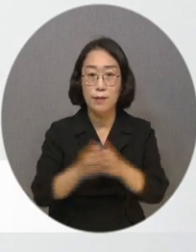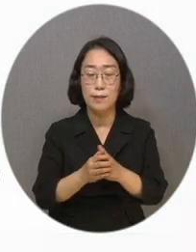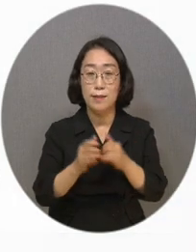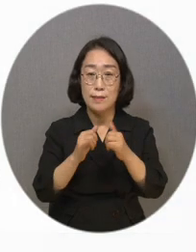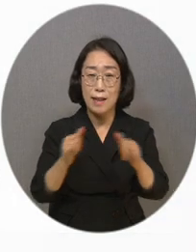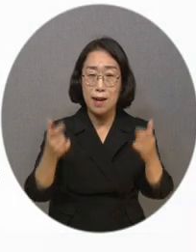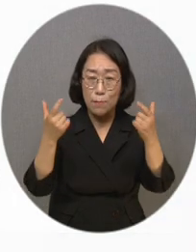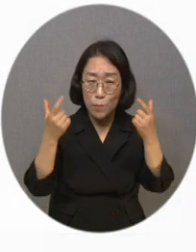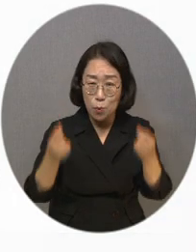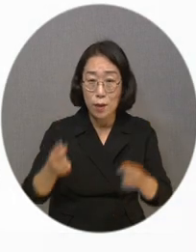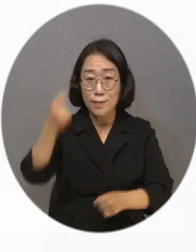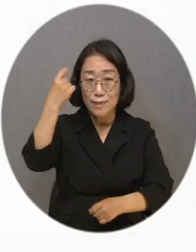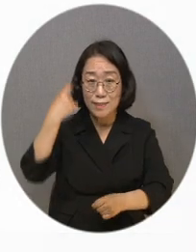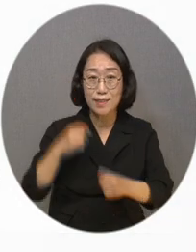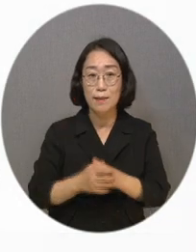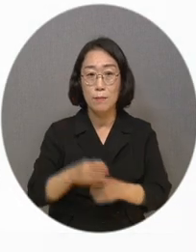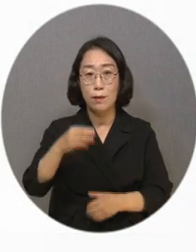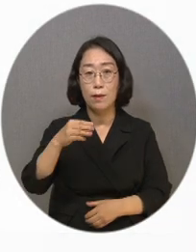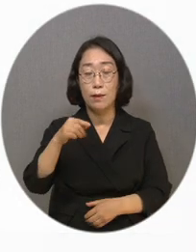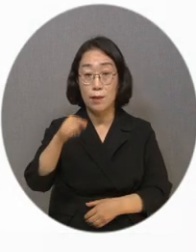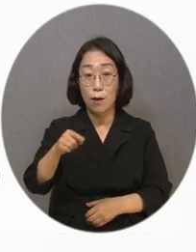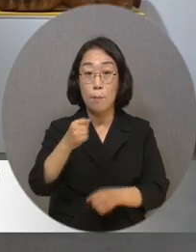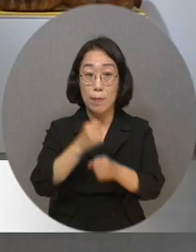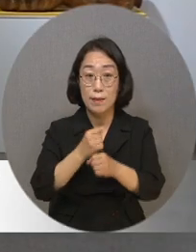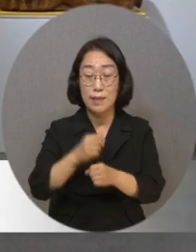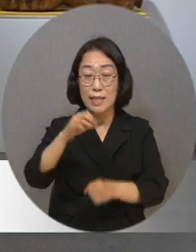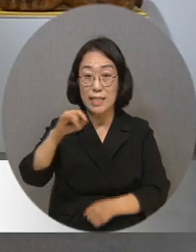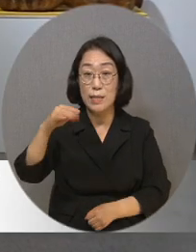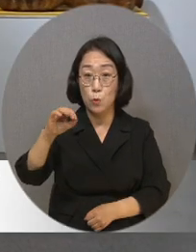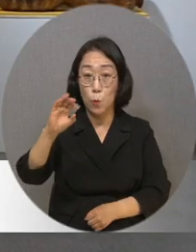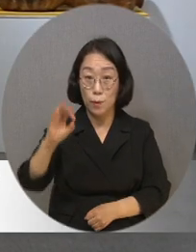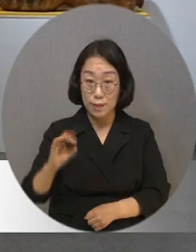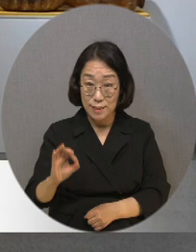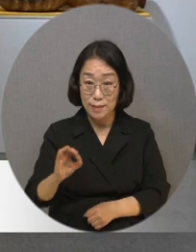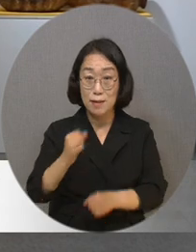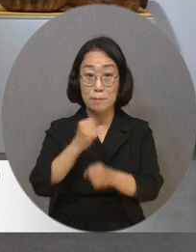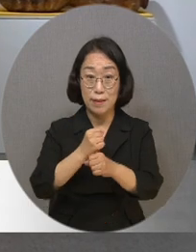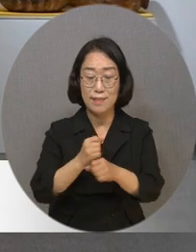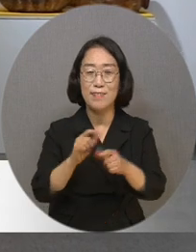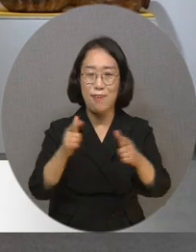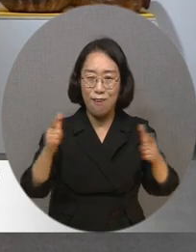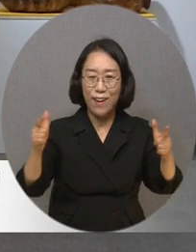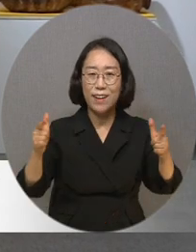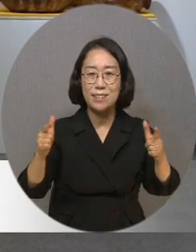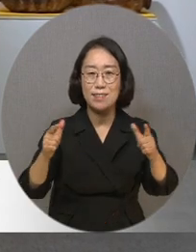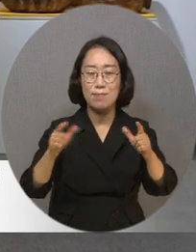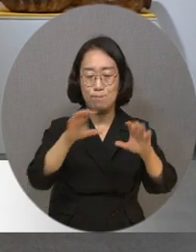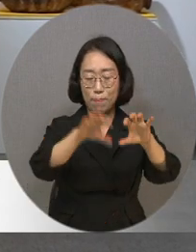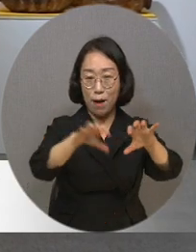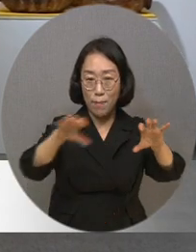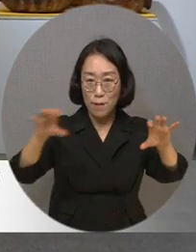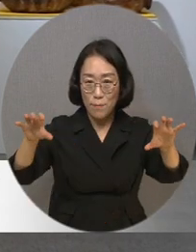도자기 토운의 창시자인 도예가 이종능 작가의 작품들입니다.